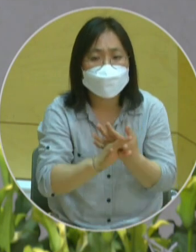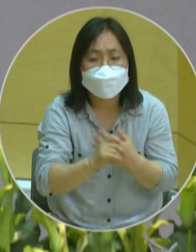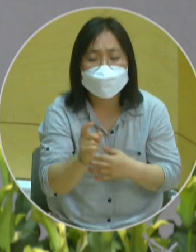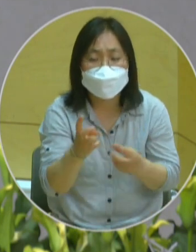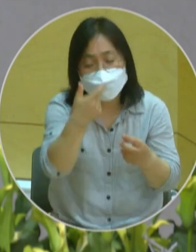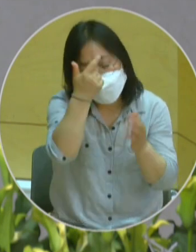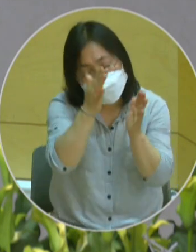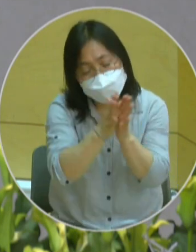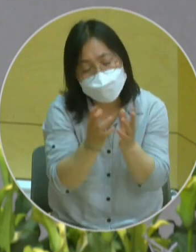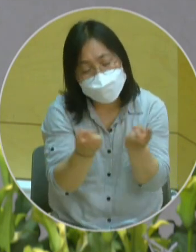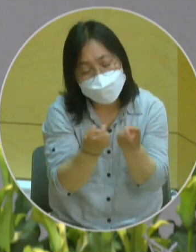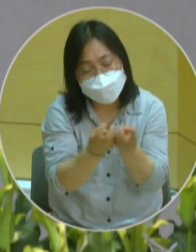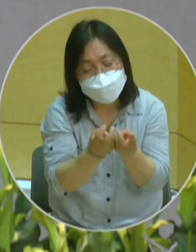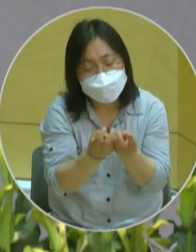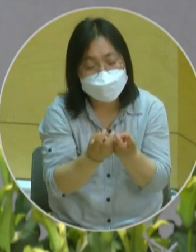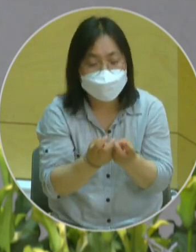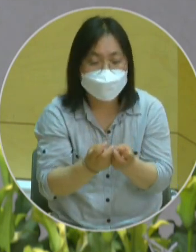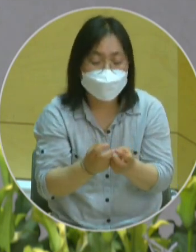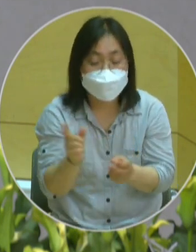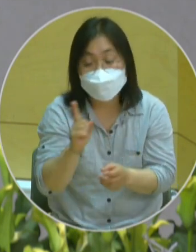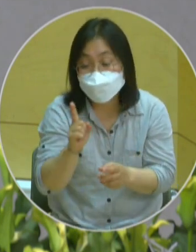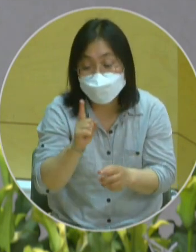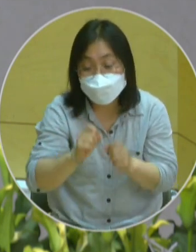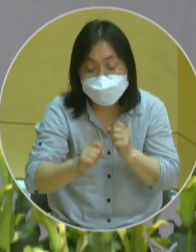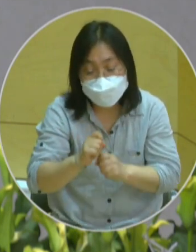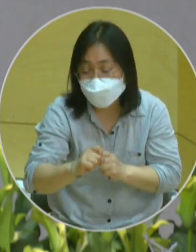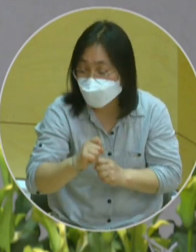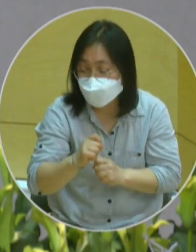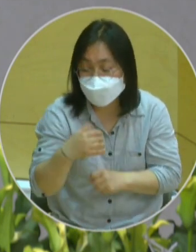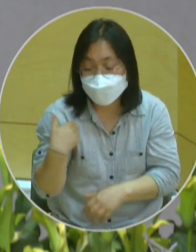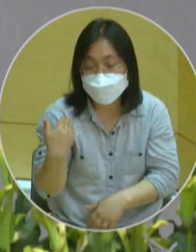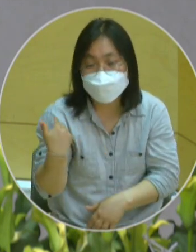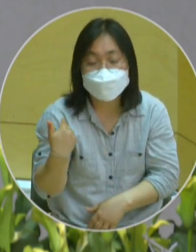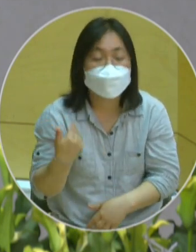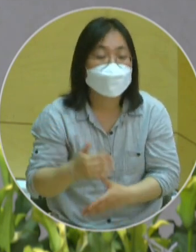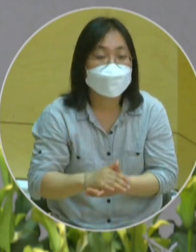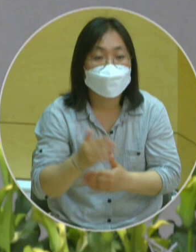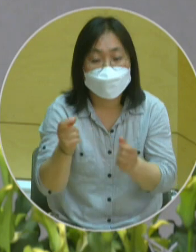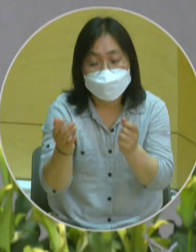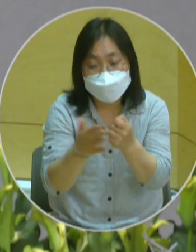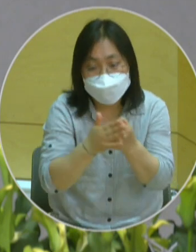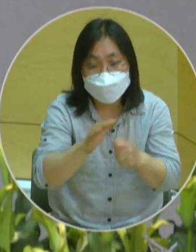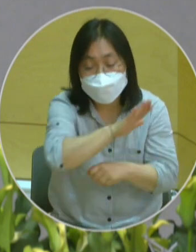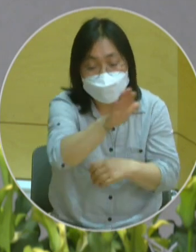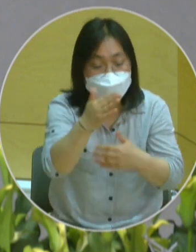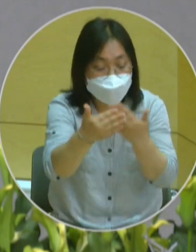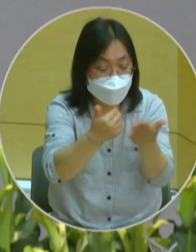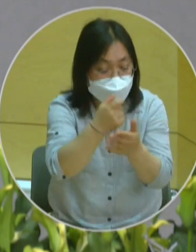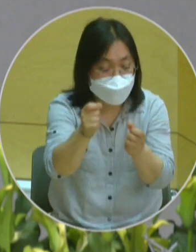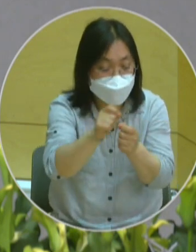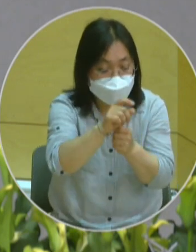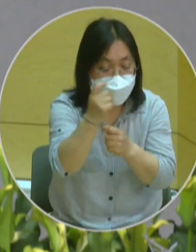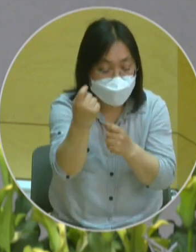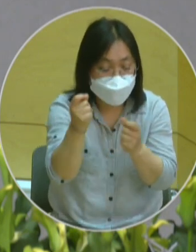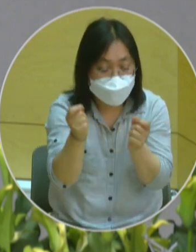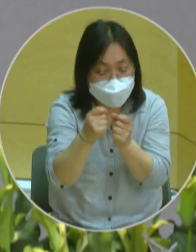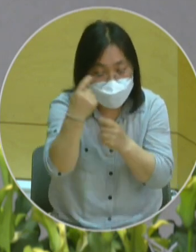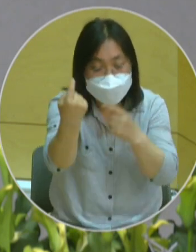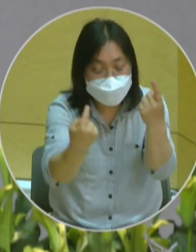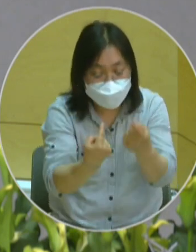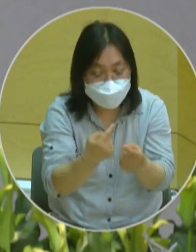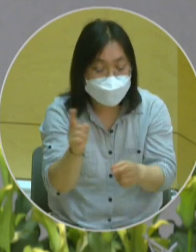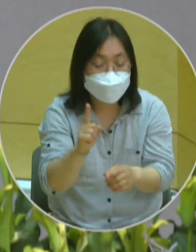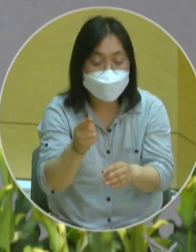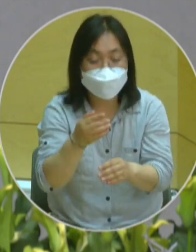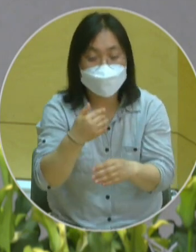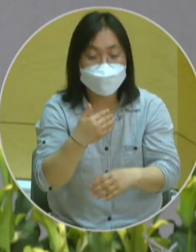기도를 해야 될지 어떻게 해야 될지 사실 잘 알지 못합니다. 그래서 우리가 하나님께 더 가까이 나간다는 그 의미는 마음과 중심이 나가는